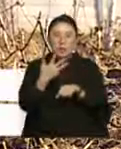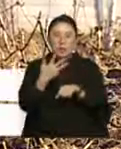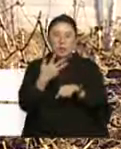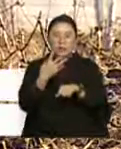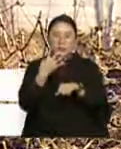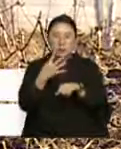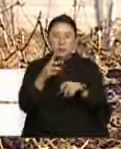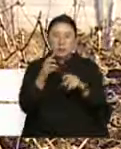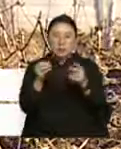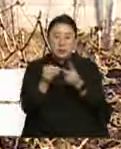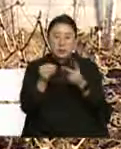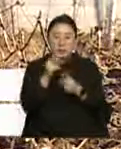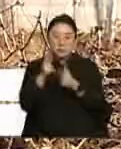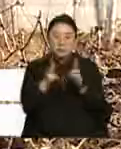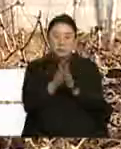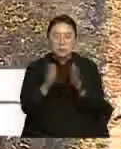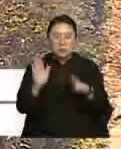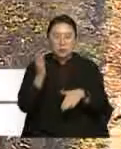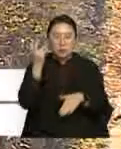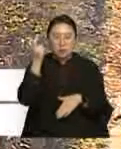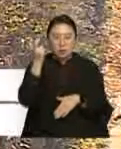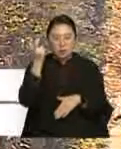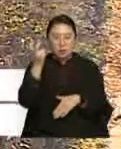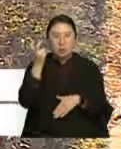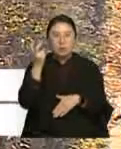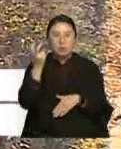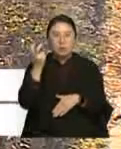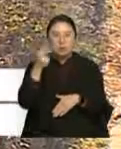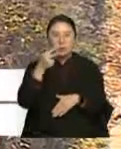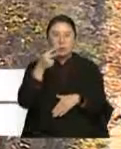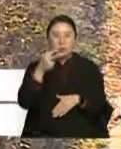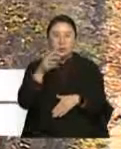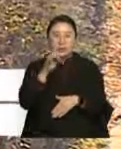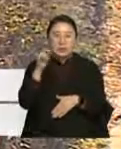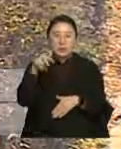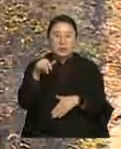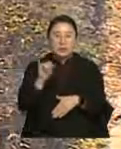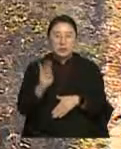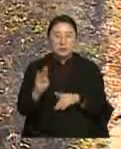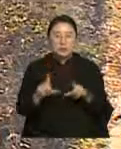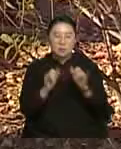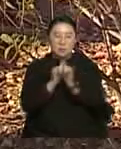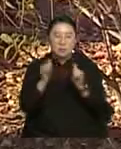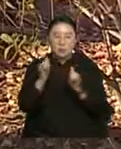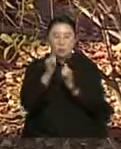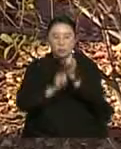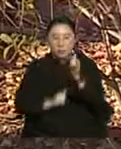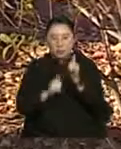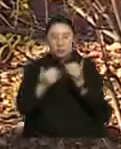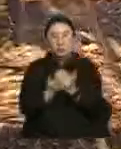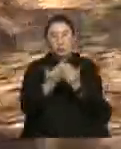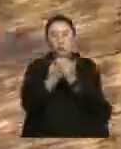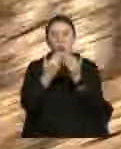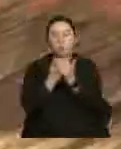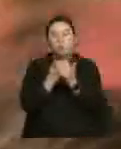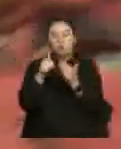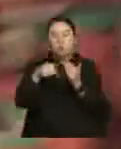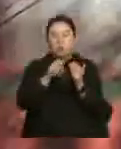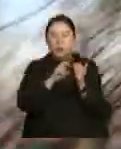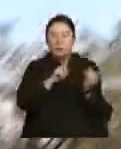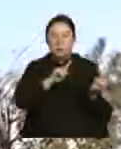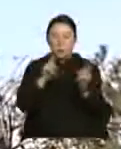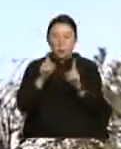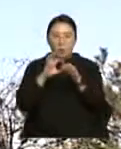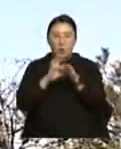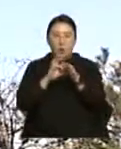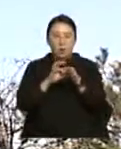역사공원의 2단계 사업이 시작될 것으로 전망되는 가운데 둔촌 이집 선생의 후손들은 역사적 자료를 보완하고 구암서원 복원과